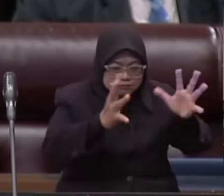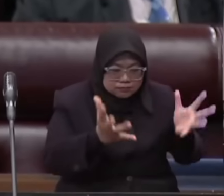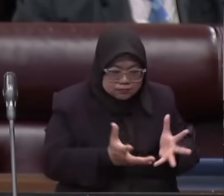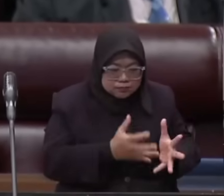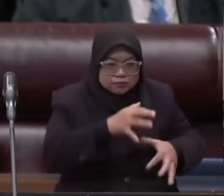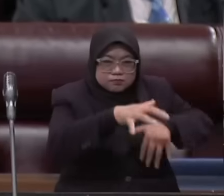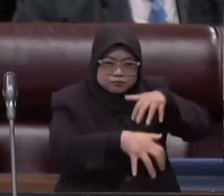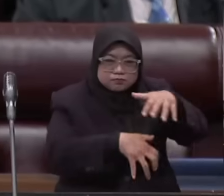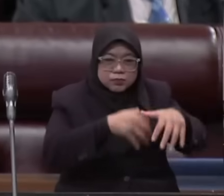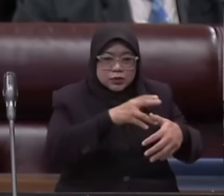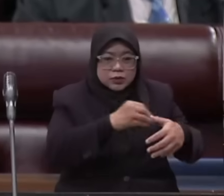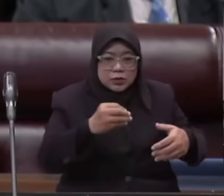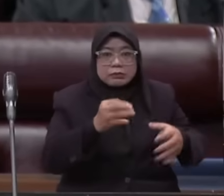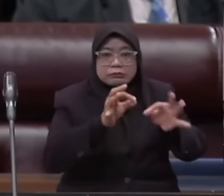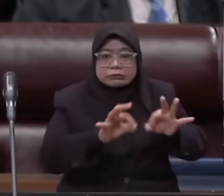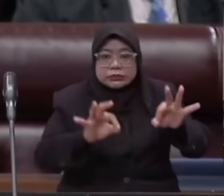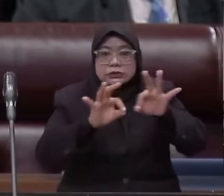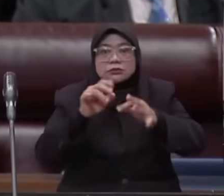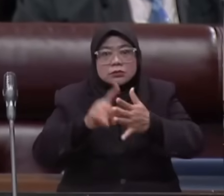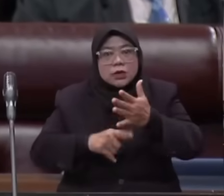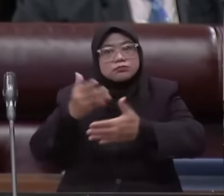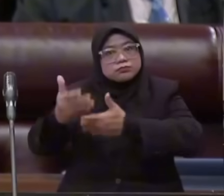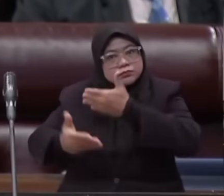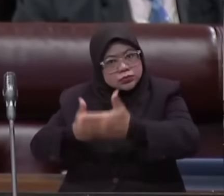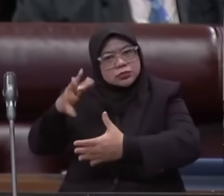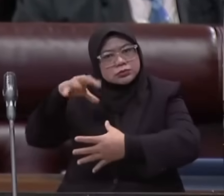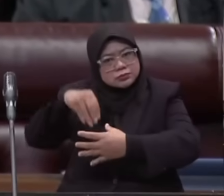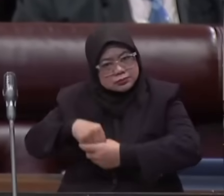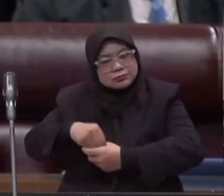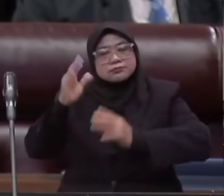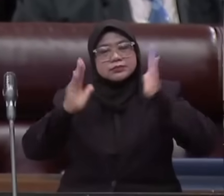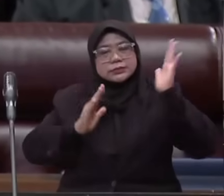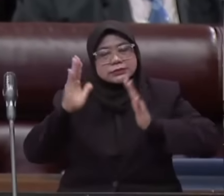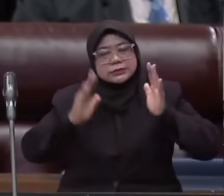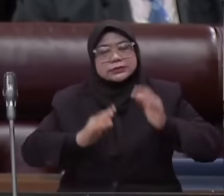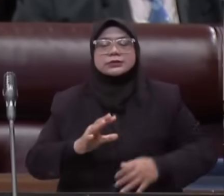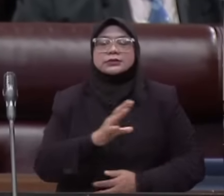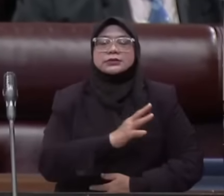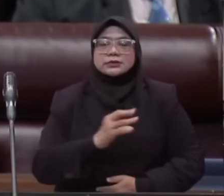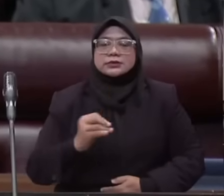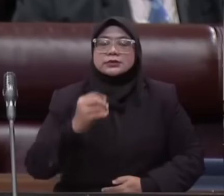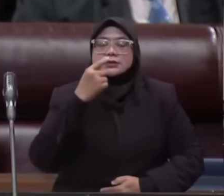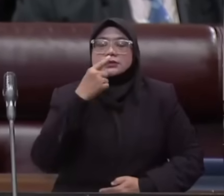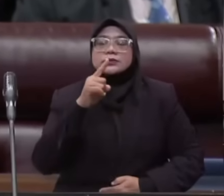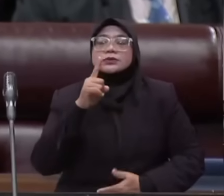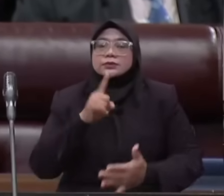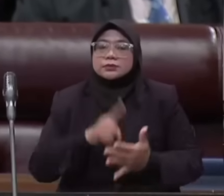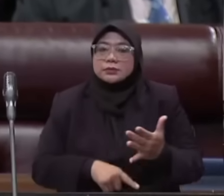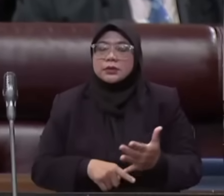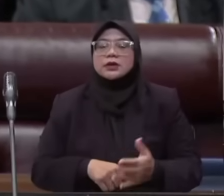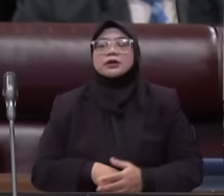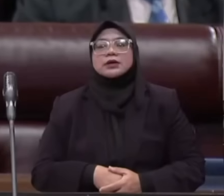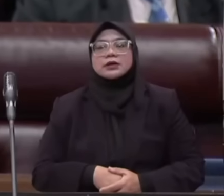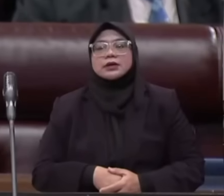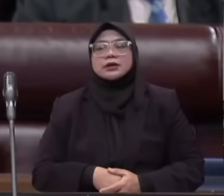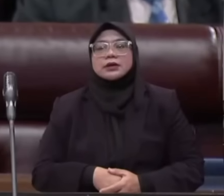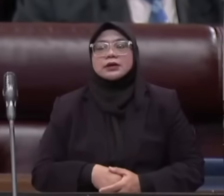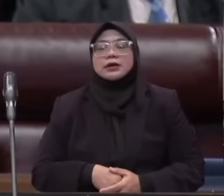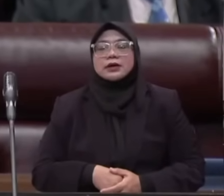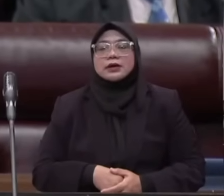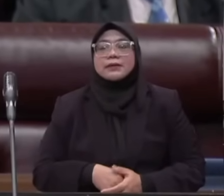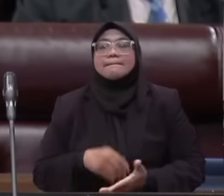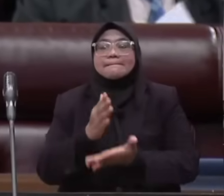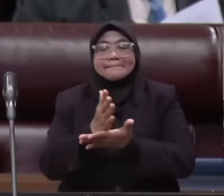tetapi pemrosesan dia pun kita ndak buat di negara kita paling kurang di peringkat ee pertengahan mistrin